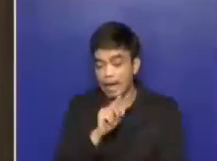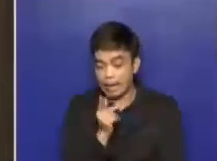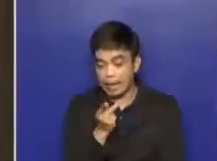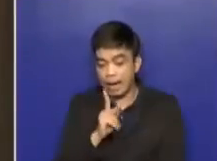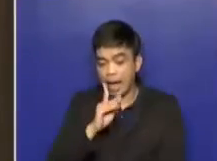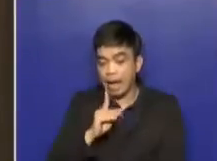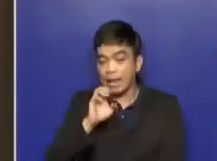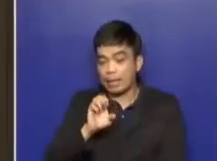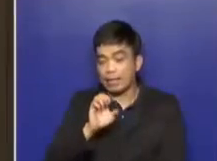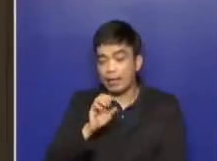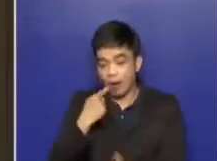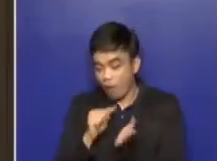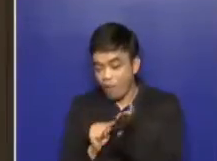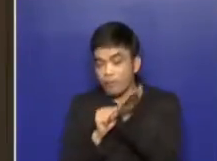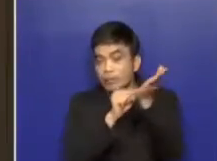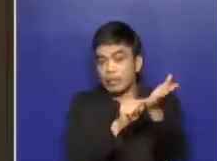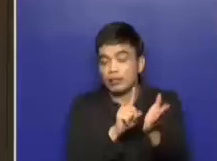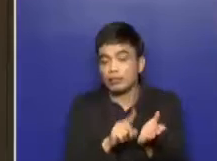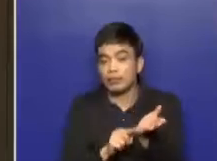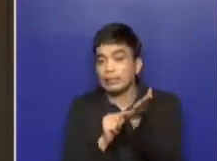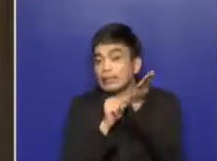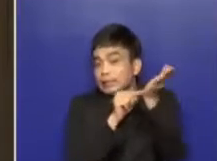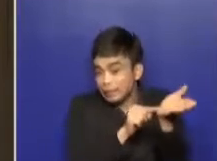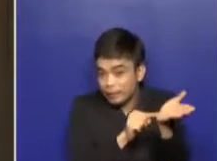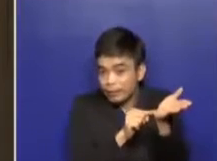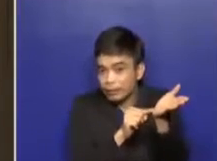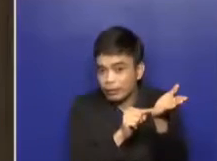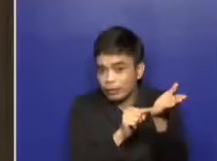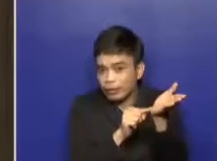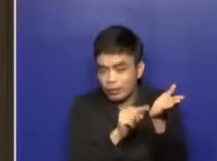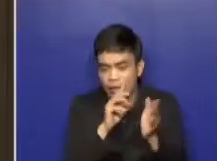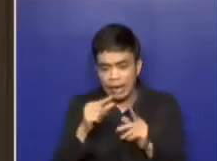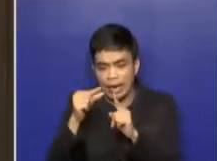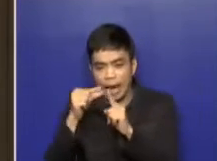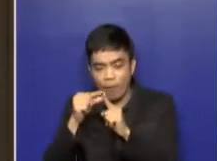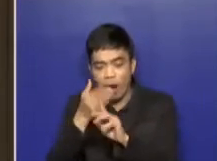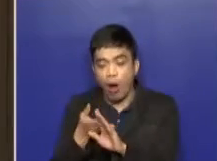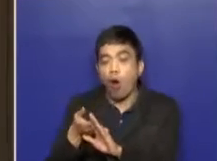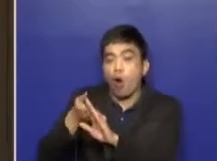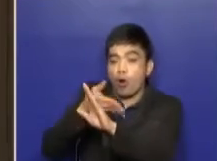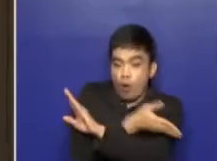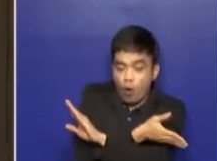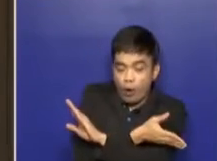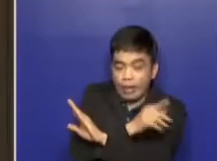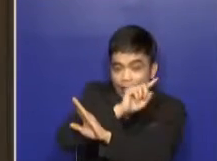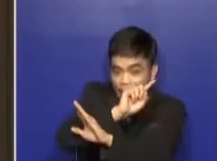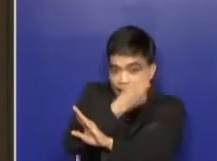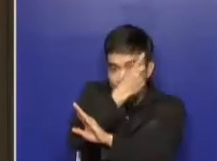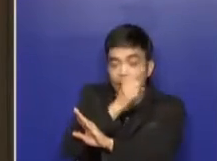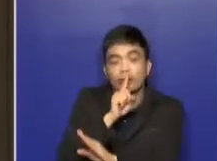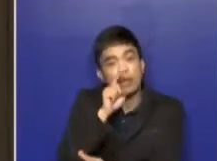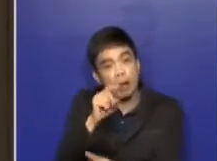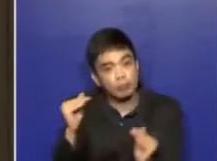ผมอยากให้ตีความตรงนี้ให้ชัดว่ากรณีท่านเขียนคำว่าก่อนนั่งพิจารณาครั้งแรกได้เป็นการรอนสิทธิ์จริงหรือ